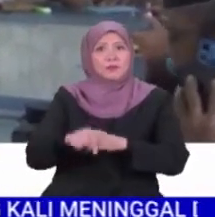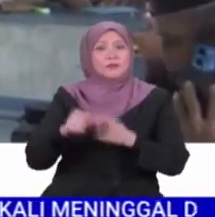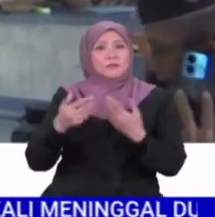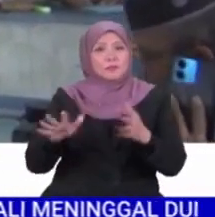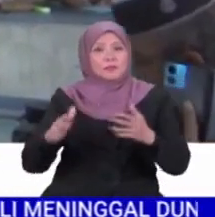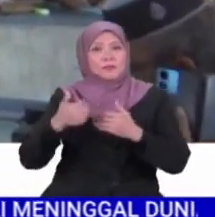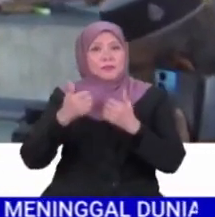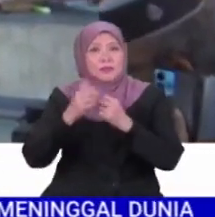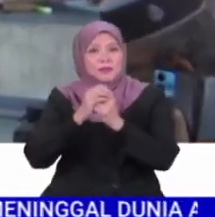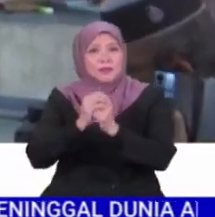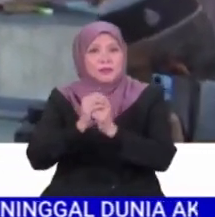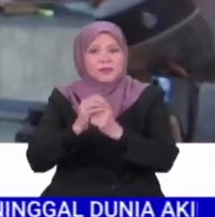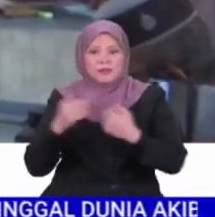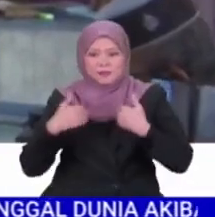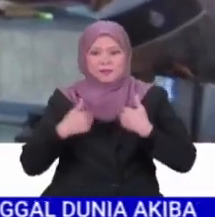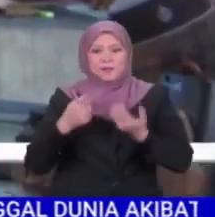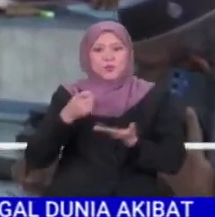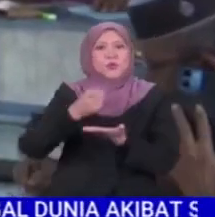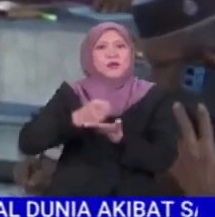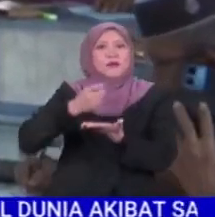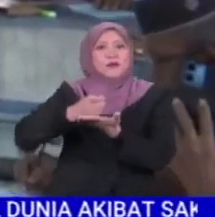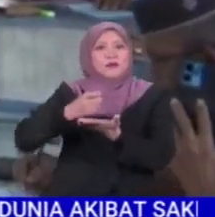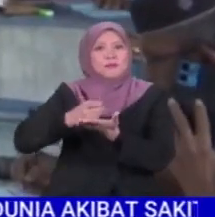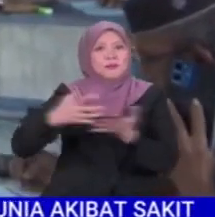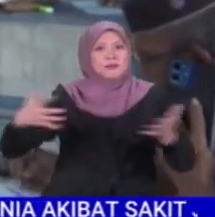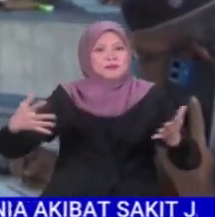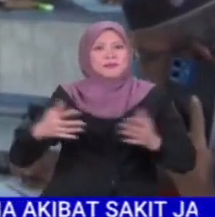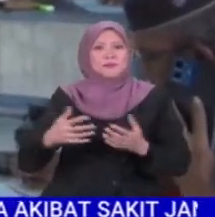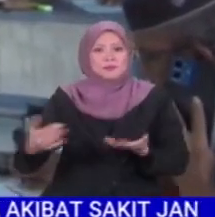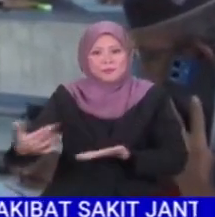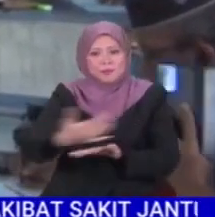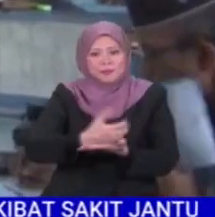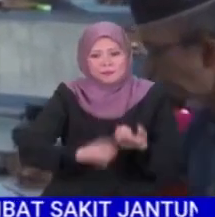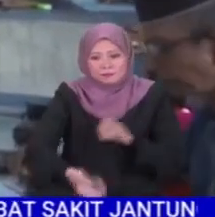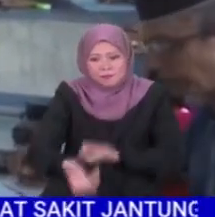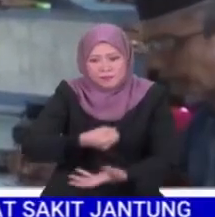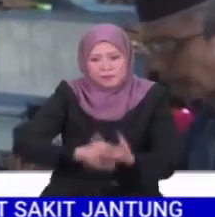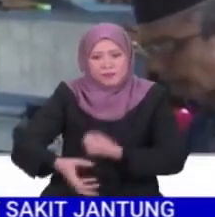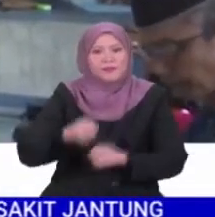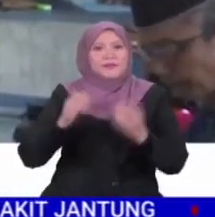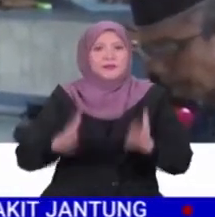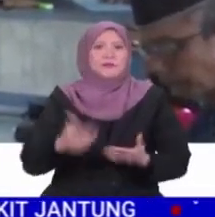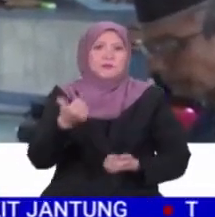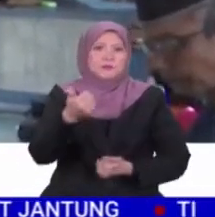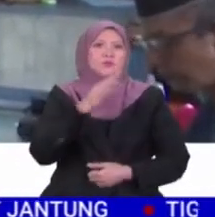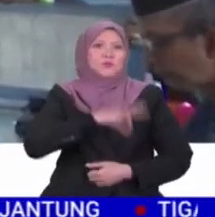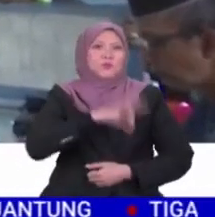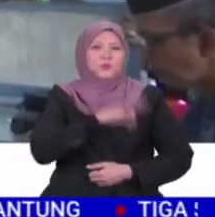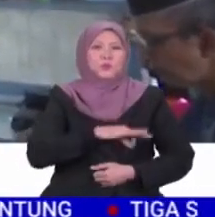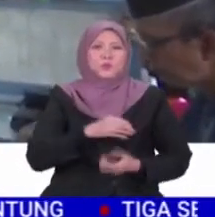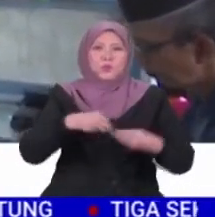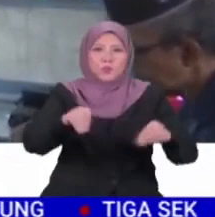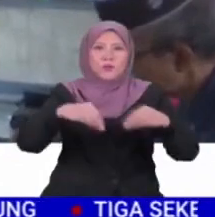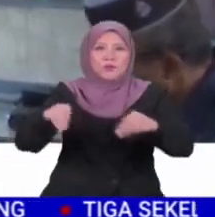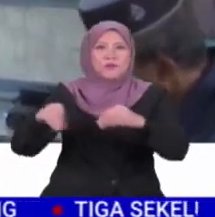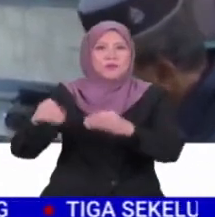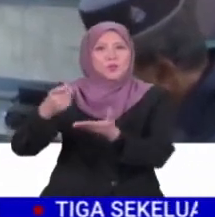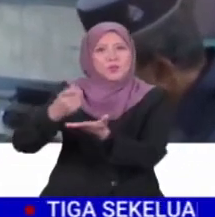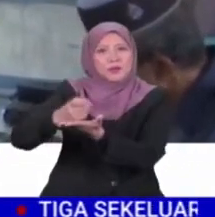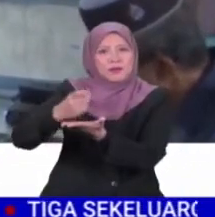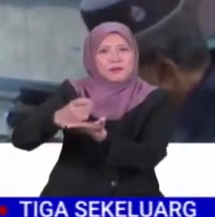udang. Jadi pendapatan nelayan mungkin bertambah lah. Bila udang-udang yang dia